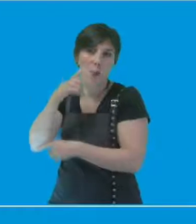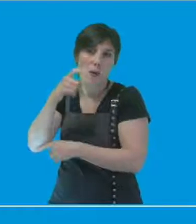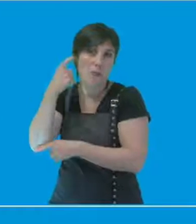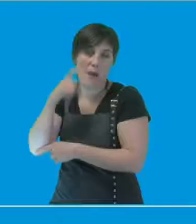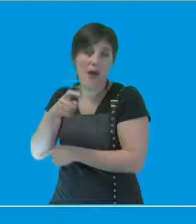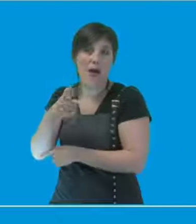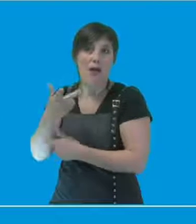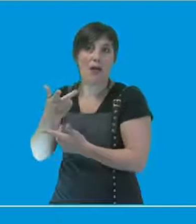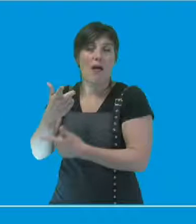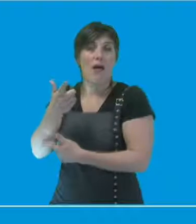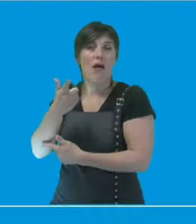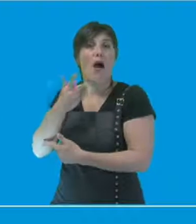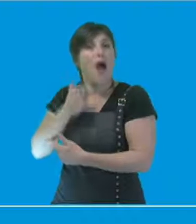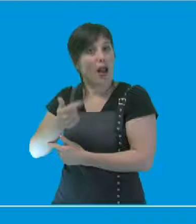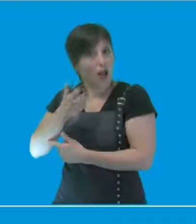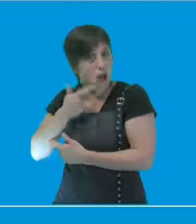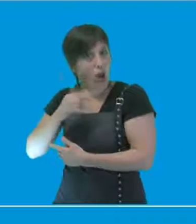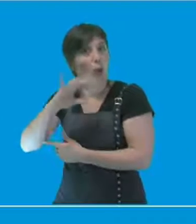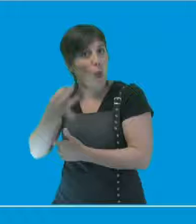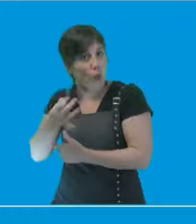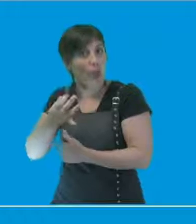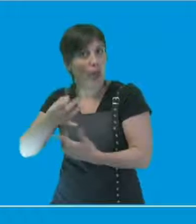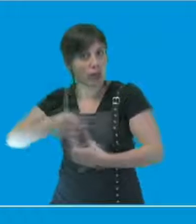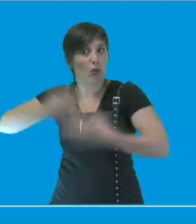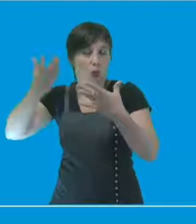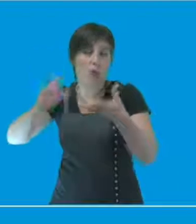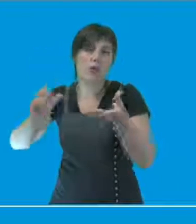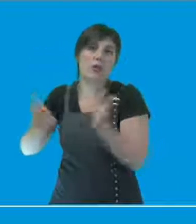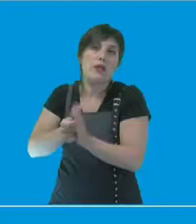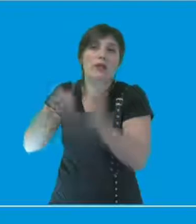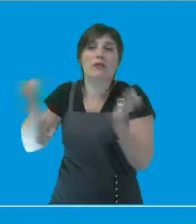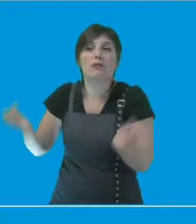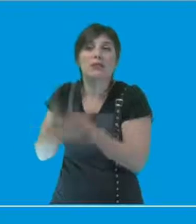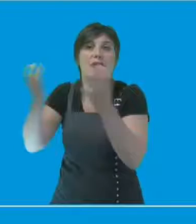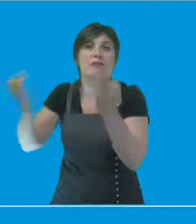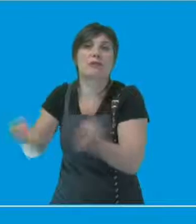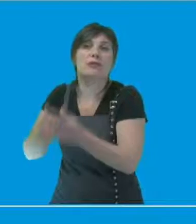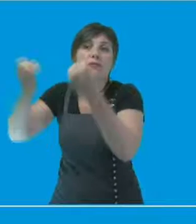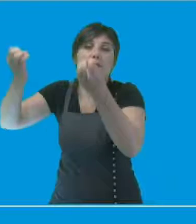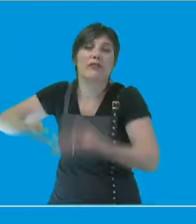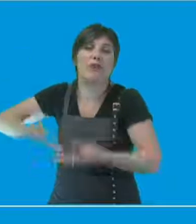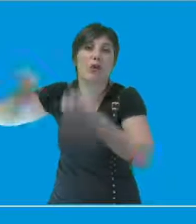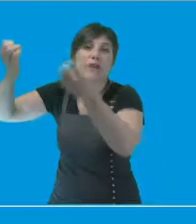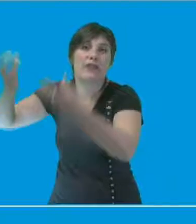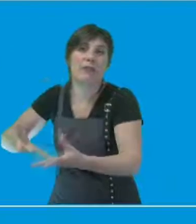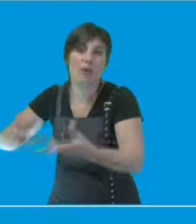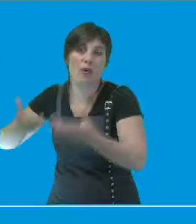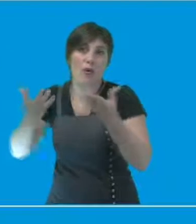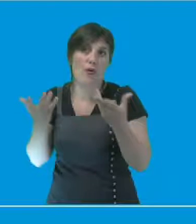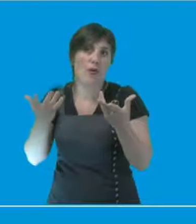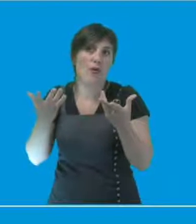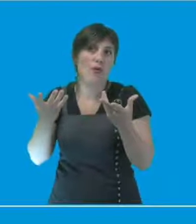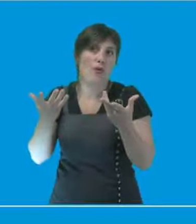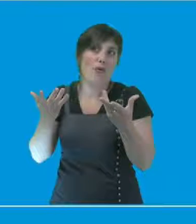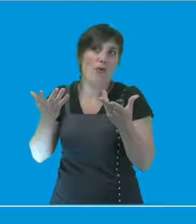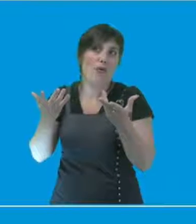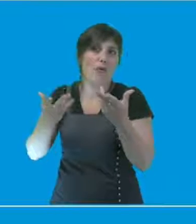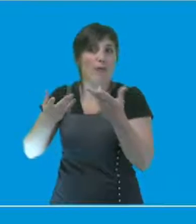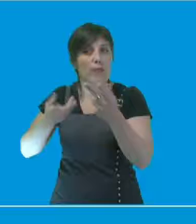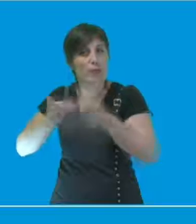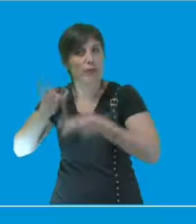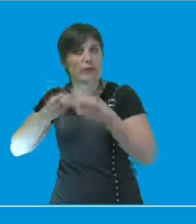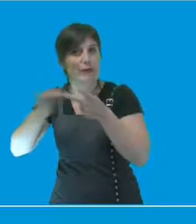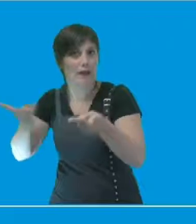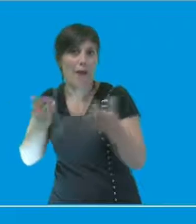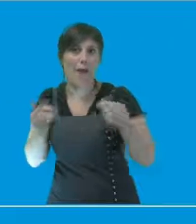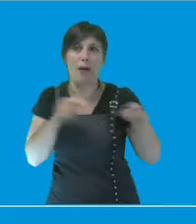massive d'alcool lors d'une occasion particulière et des ivresses déclarées plus importantes qu'en milieu rural. Concernant le cannabis, il est constaté